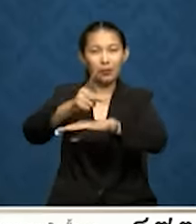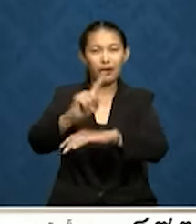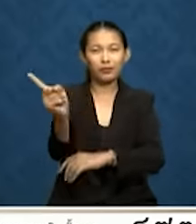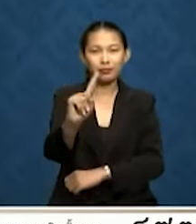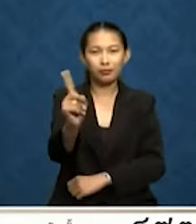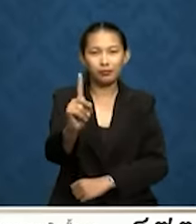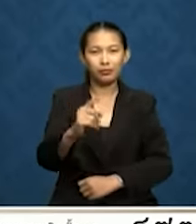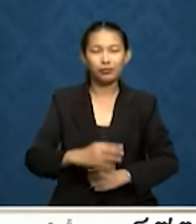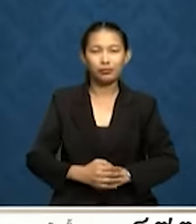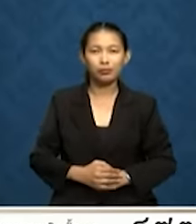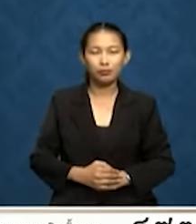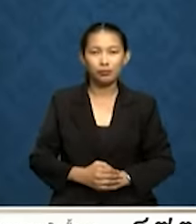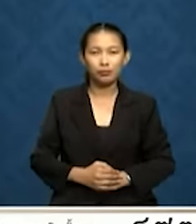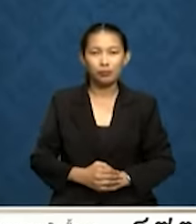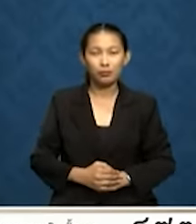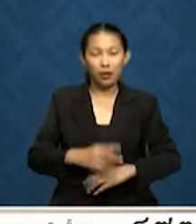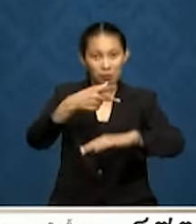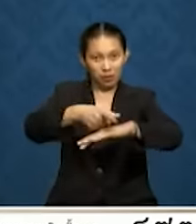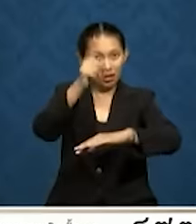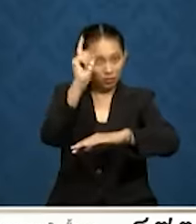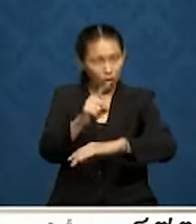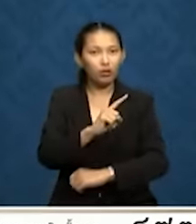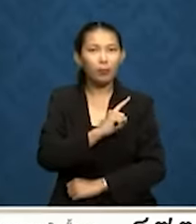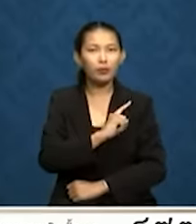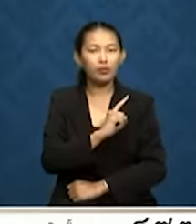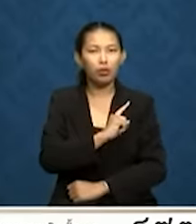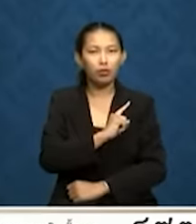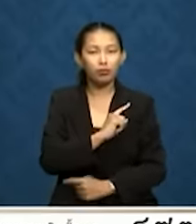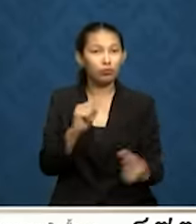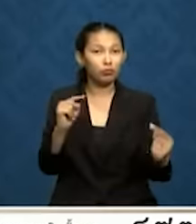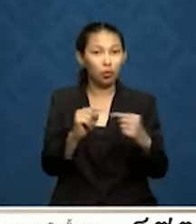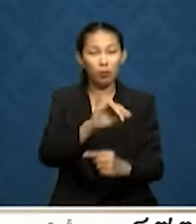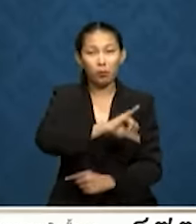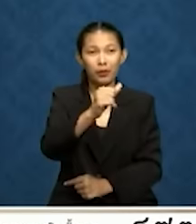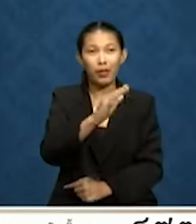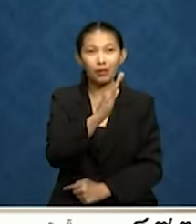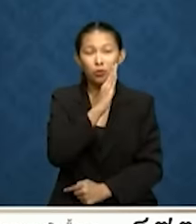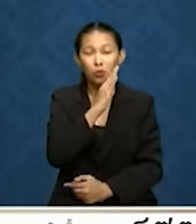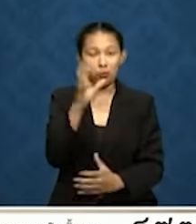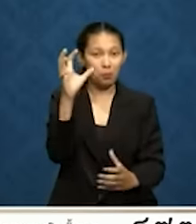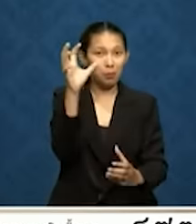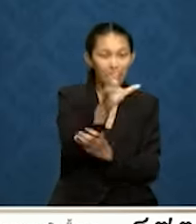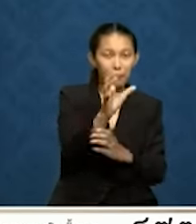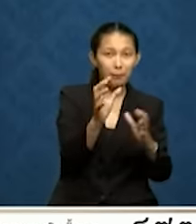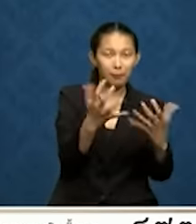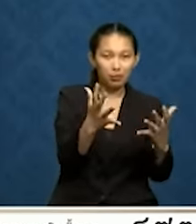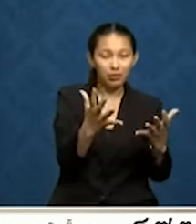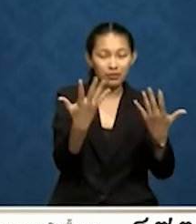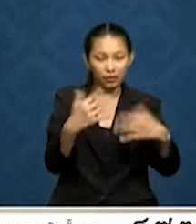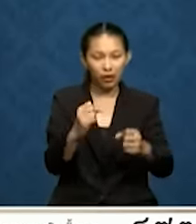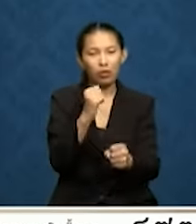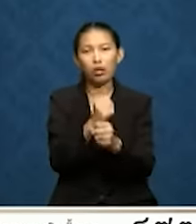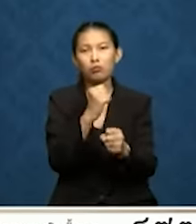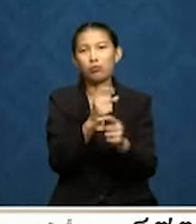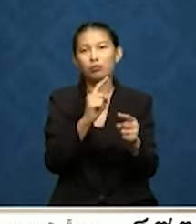าท่านต้องรับผิดชอบกับกรณีที่ไม่มีข้อบังคับแล้วท่านปล่อย